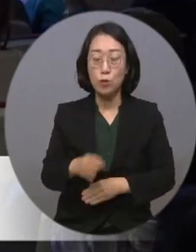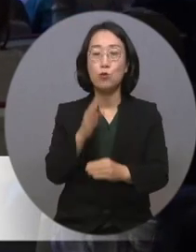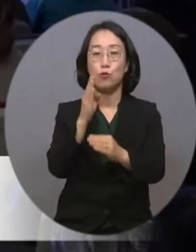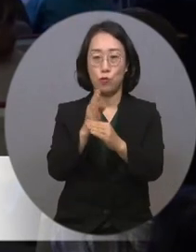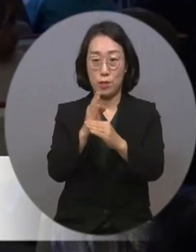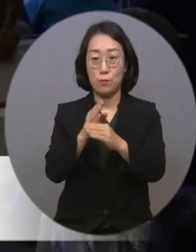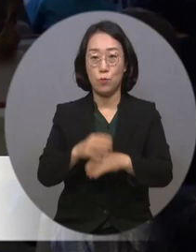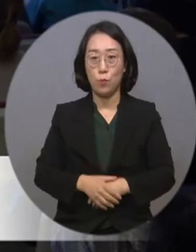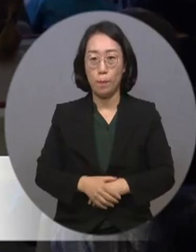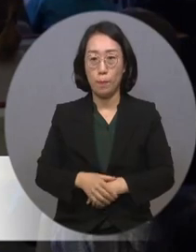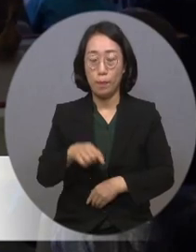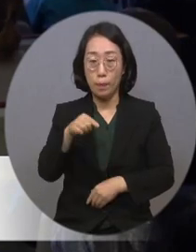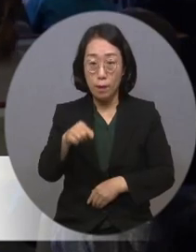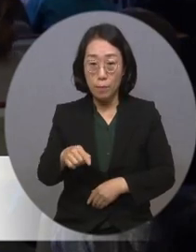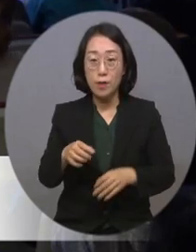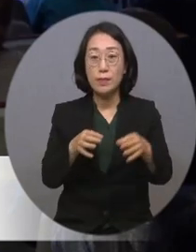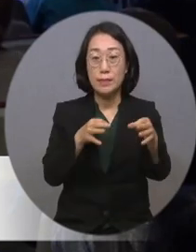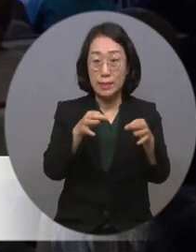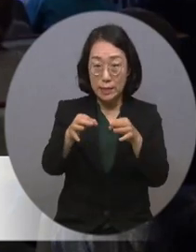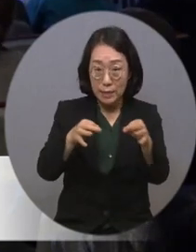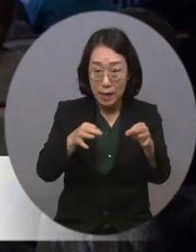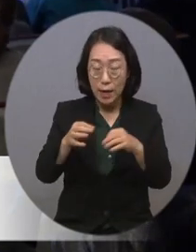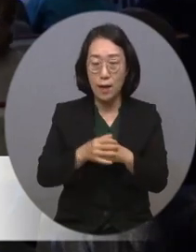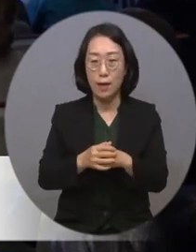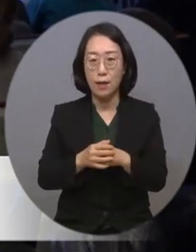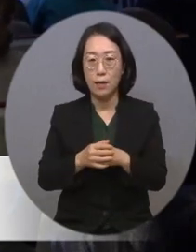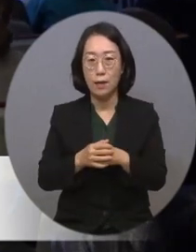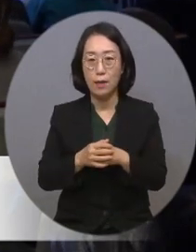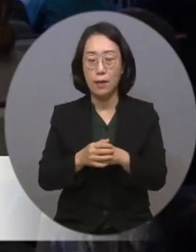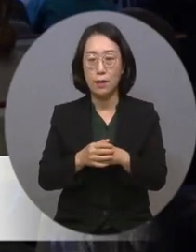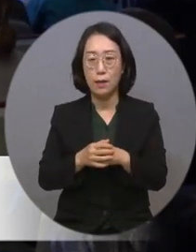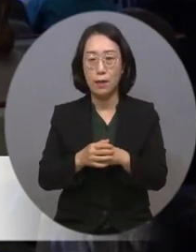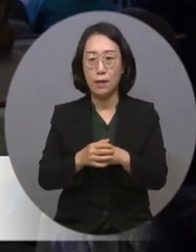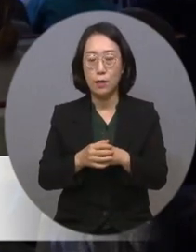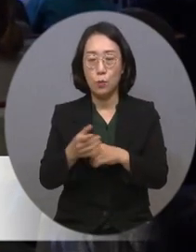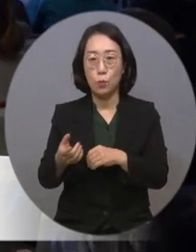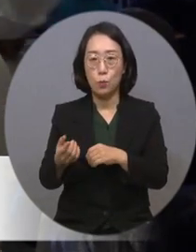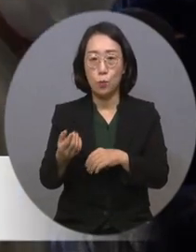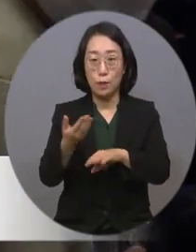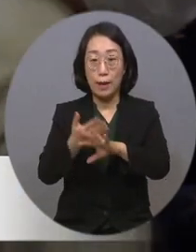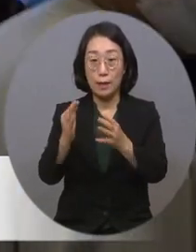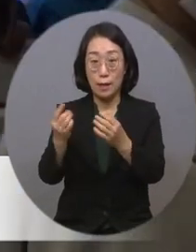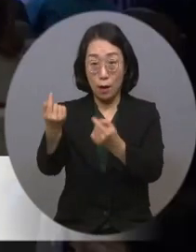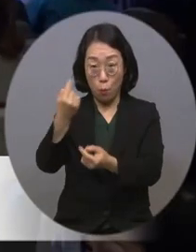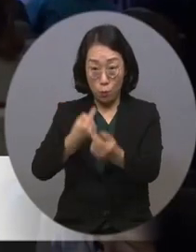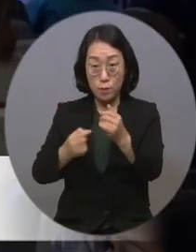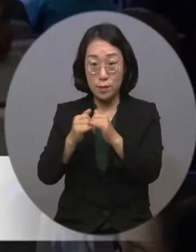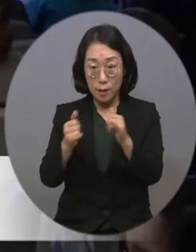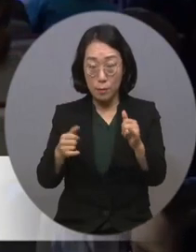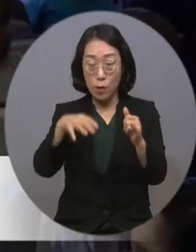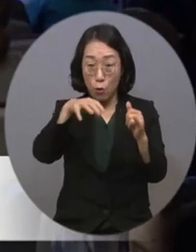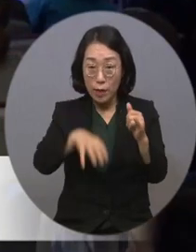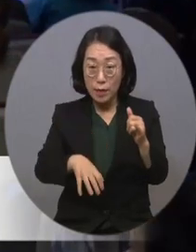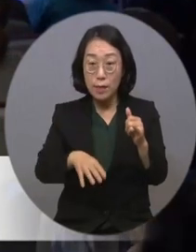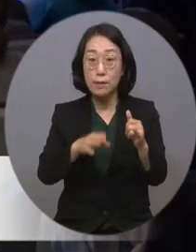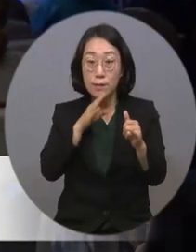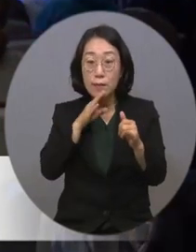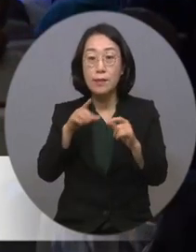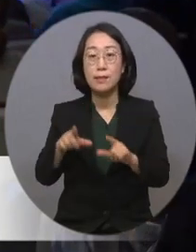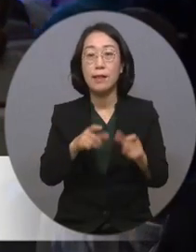모티브로 해서 가래비 시장, 또 이주민 외국인들하고 지역 주민을